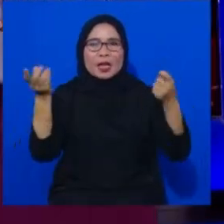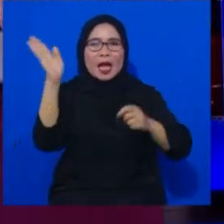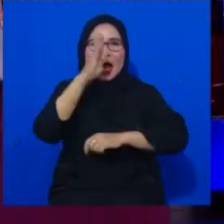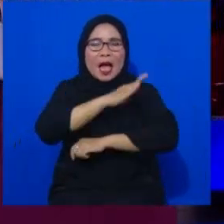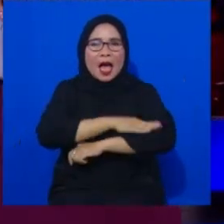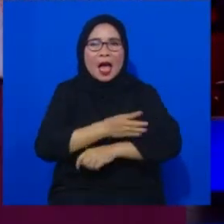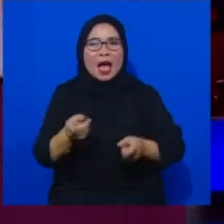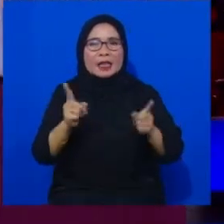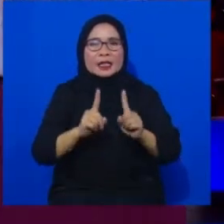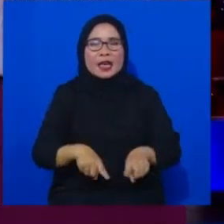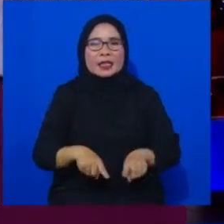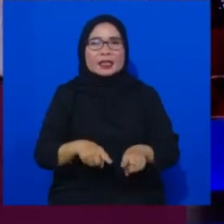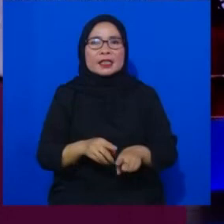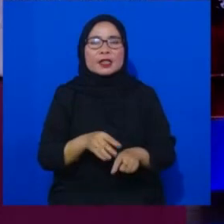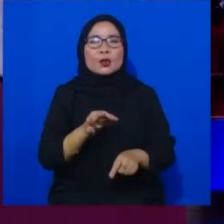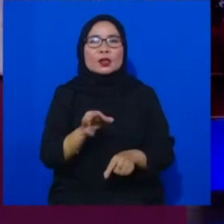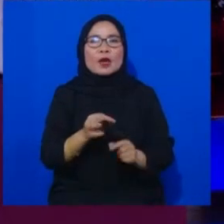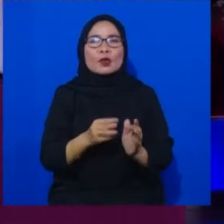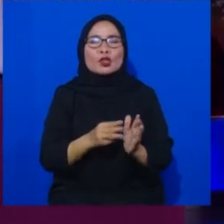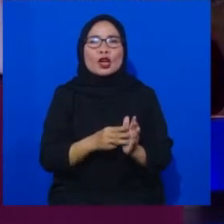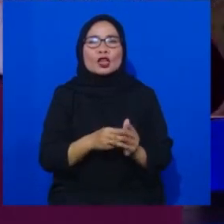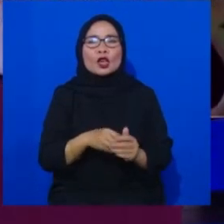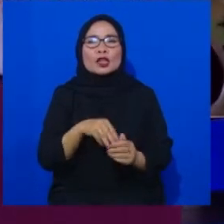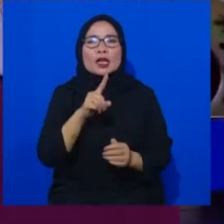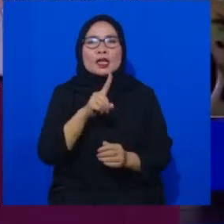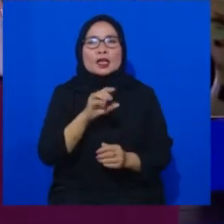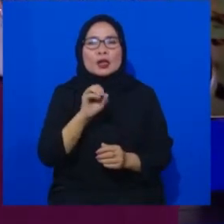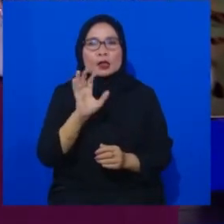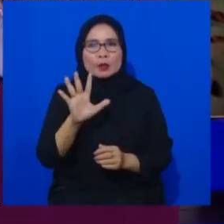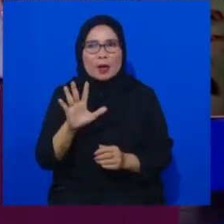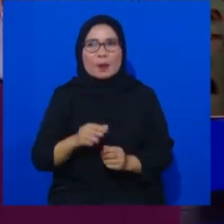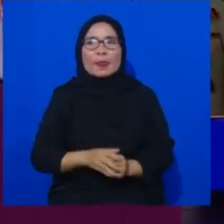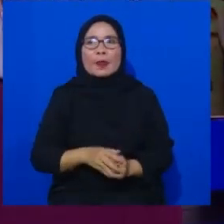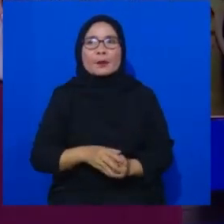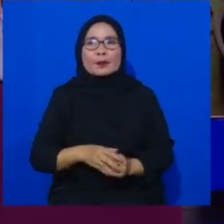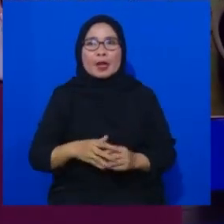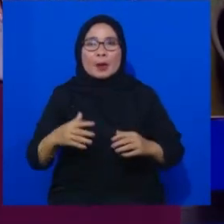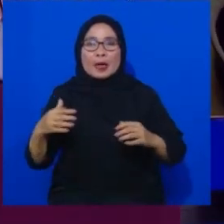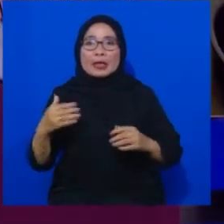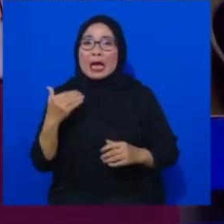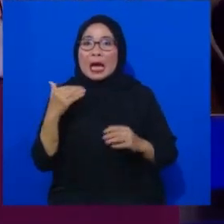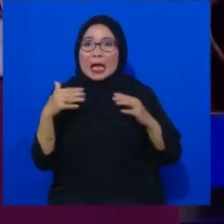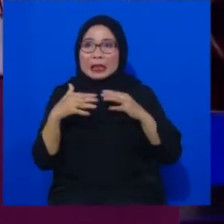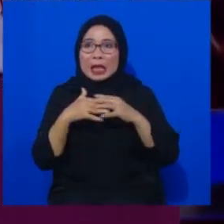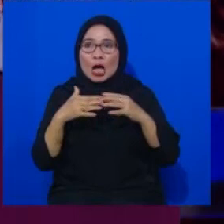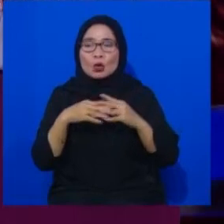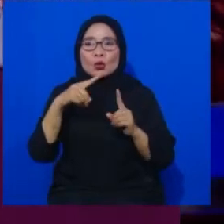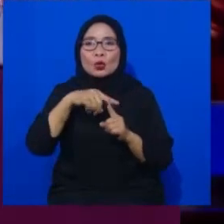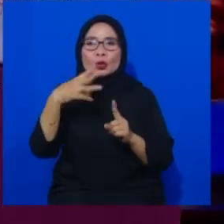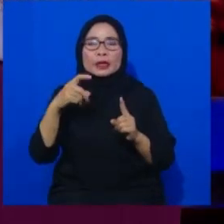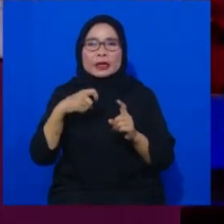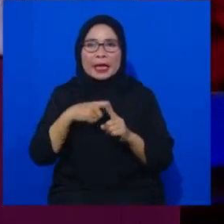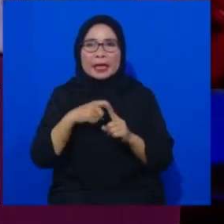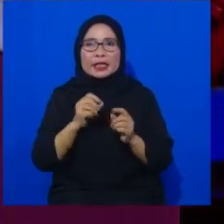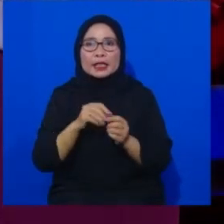yang ke-105. Usai dinilai oleh juri, ratusan porsi Tahu Tek ini menjadi santapan gratis warga. Sementara itu di kota